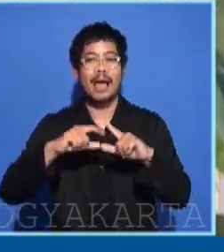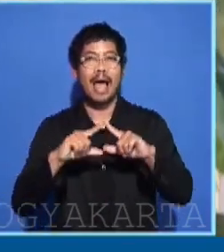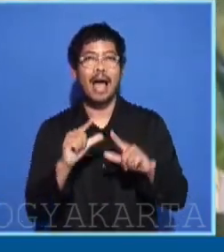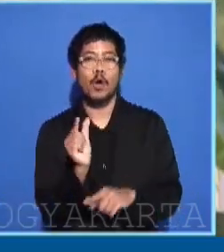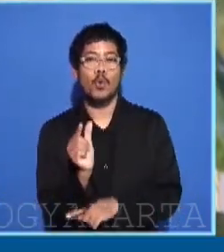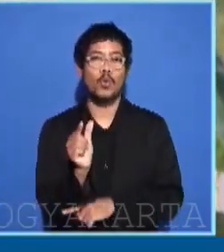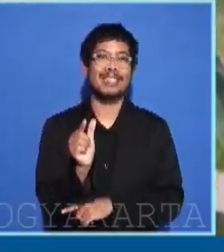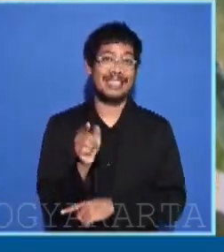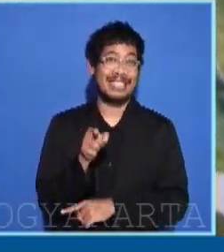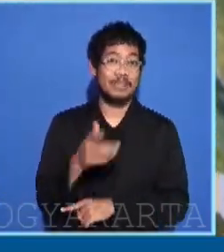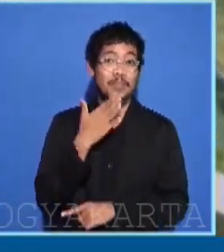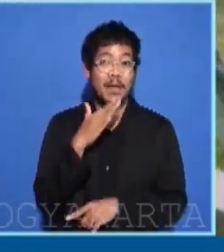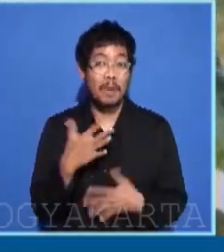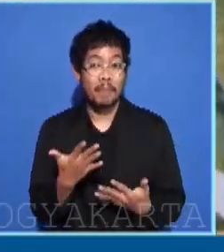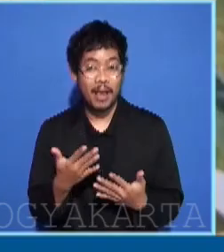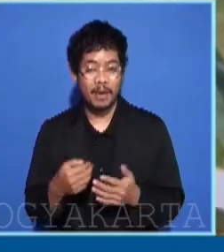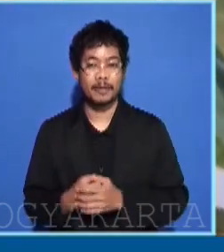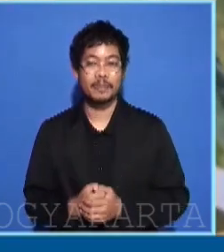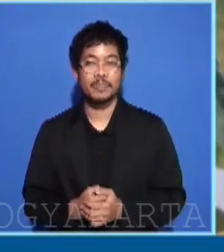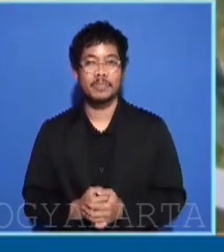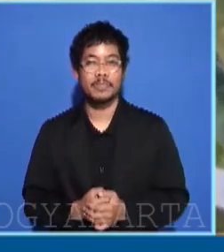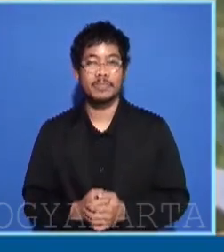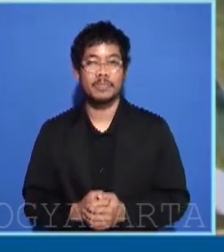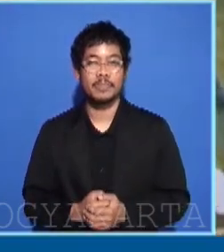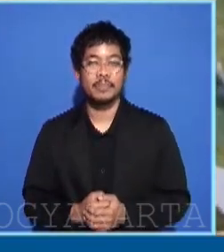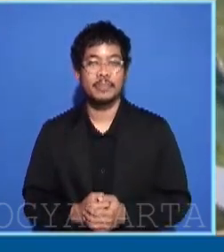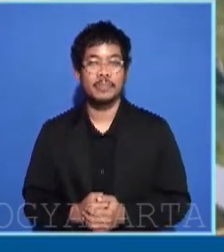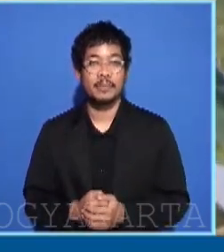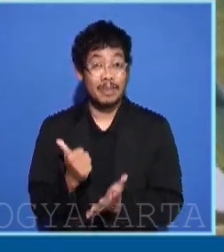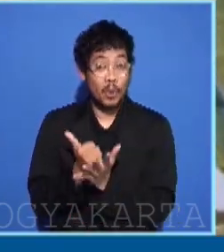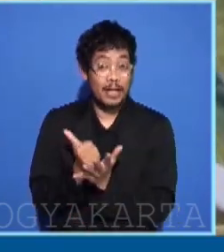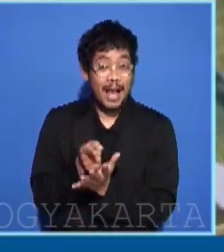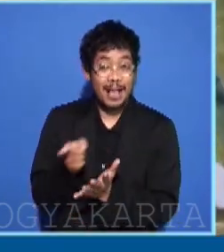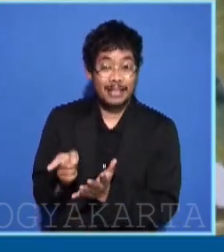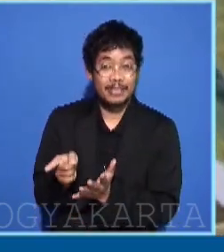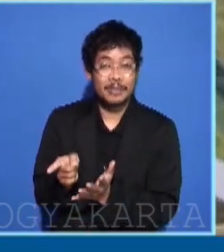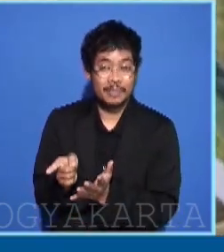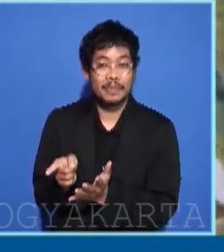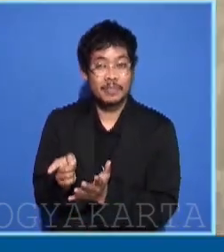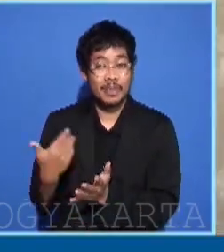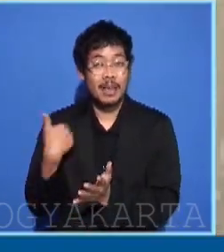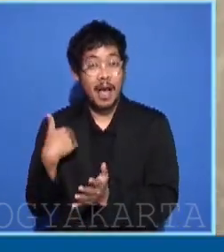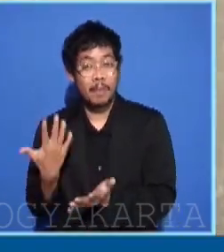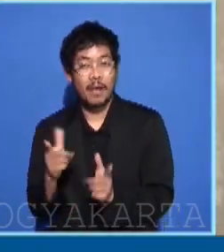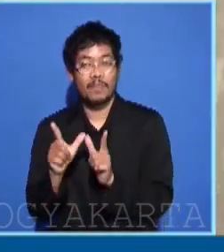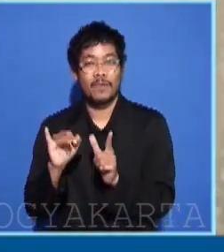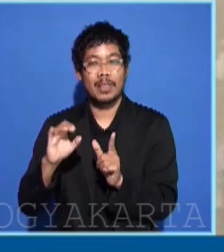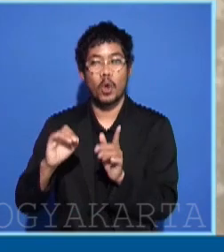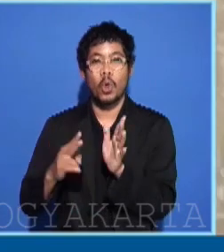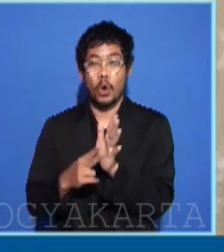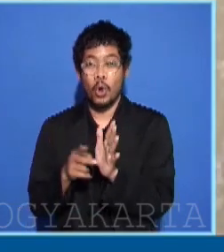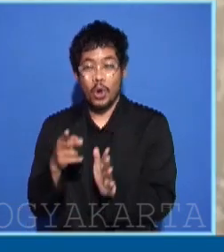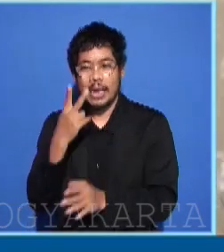lagu pengklik Menik sampun sepen Lan mrihatosaken ananging rahyunipun kawtenaning W men tet